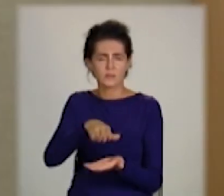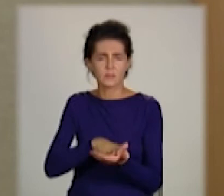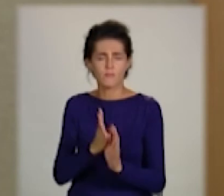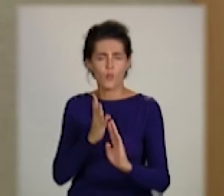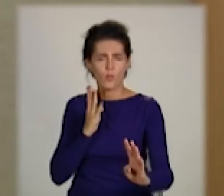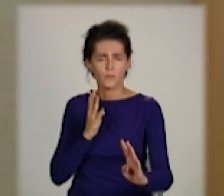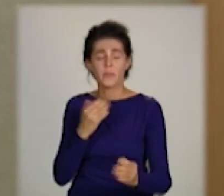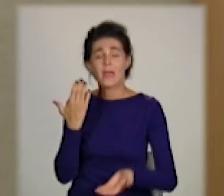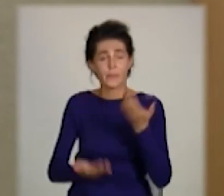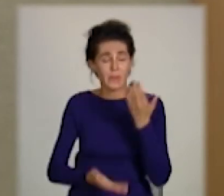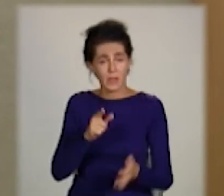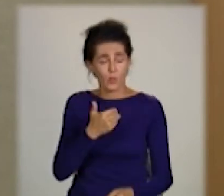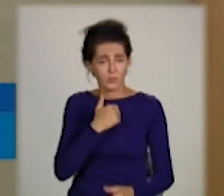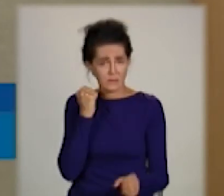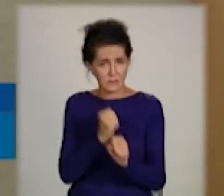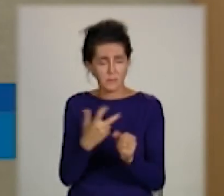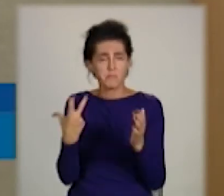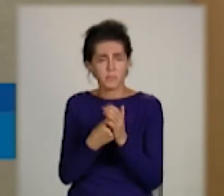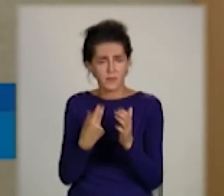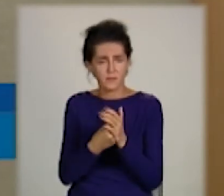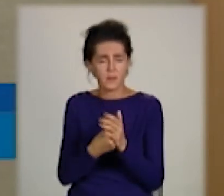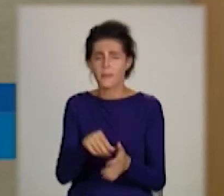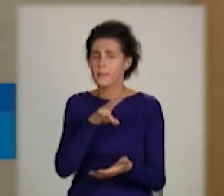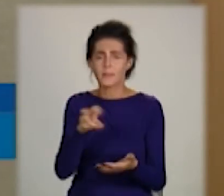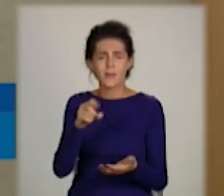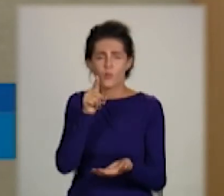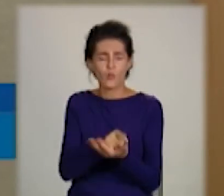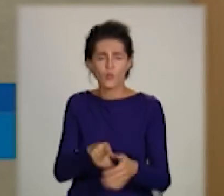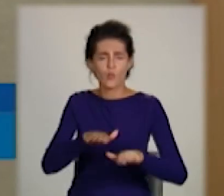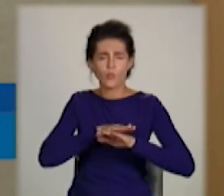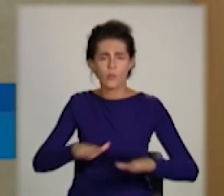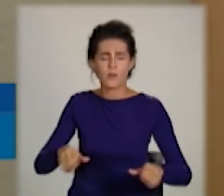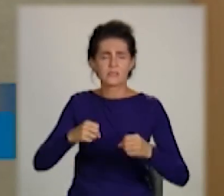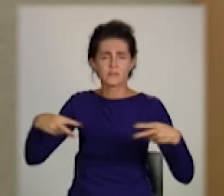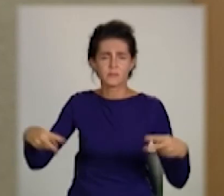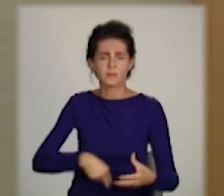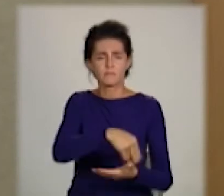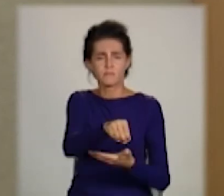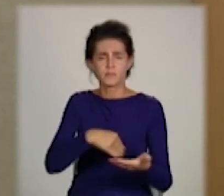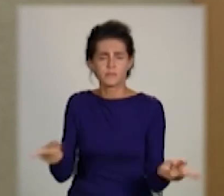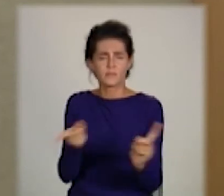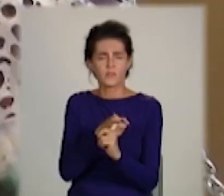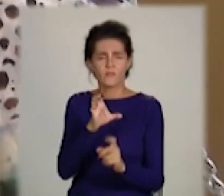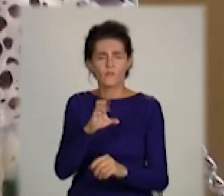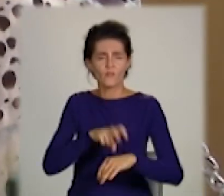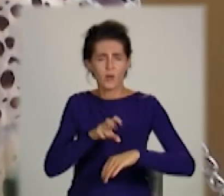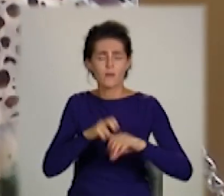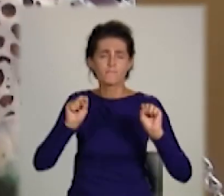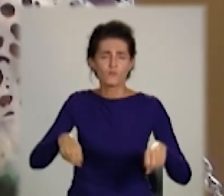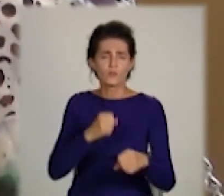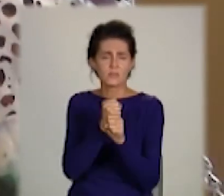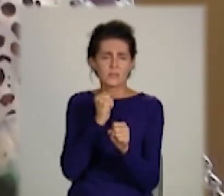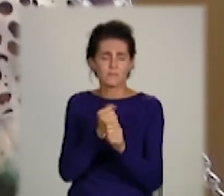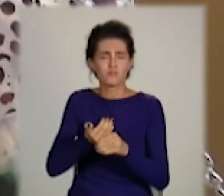щоб зробити щеплення, не обов'язково треба бути задекларованим з лікарем. Це можна зробити і пізніше.